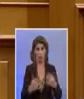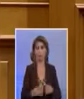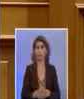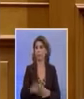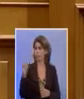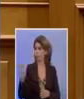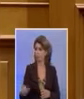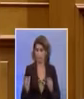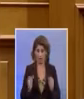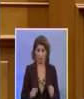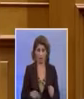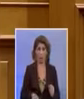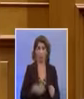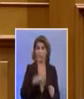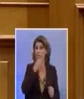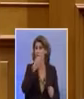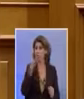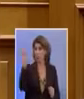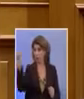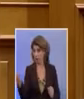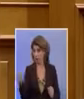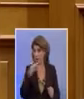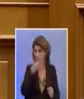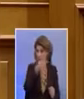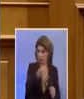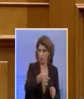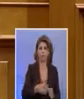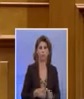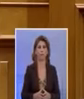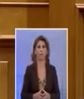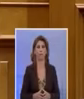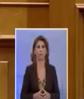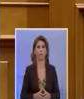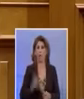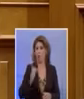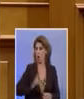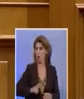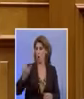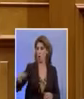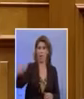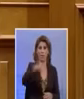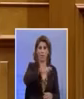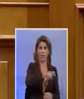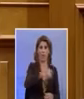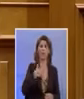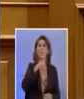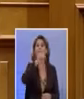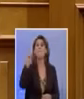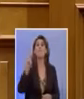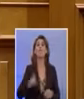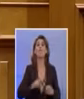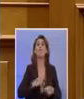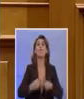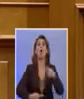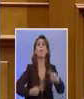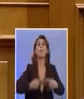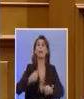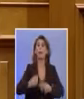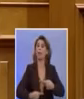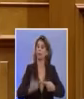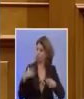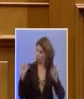μιλήσατε σε αυτό εδώ το βήμα λέγοντας ότι ο καθένας από εμάς είναι τα βιώματά του και θα συμφωνήσω μαζί σας.